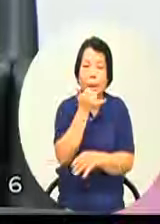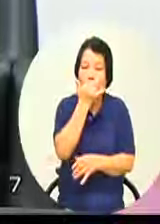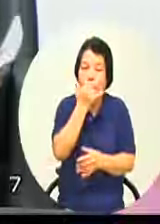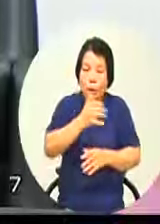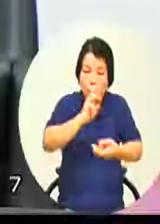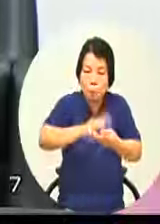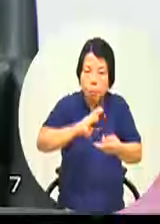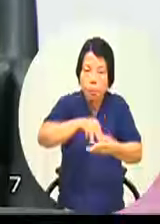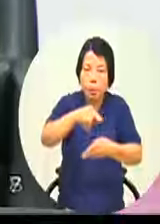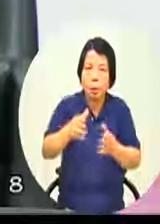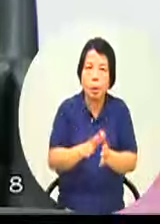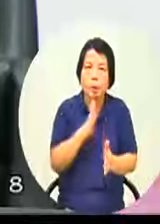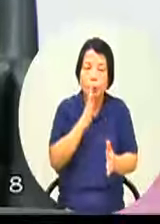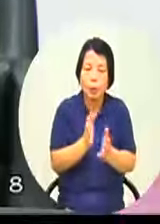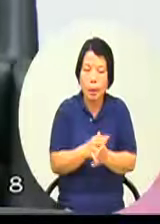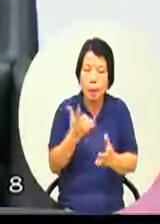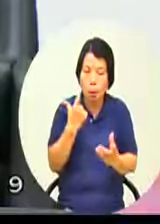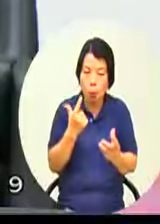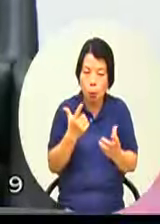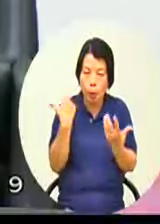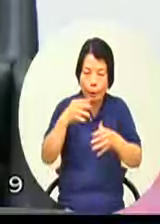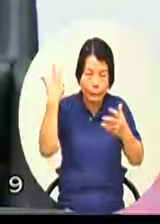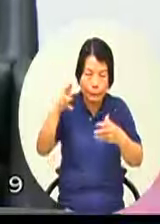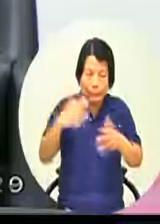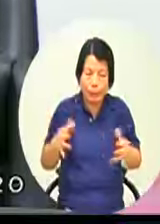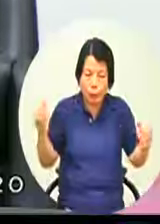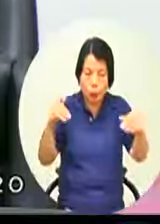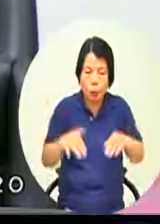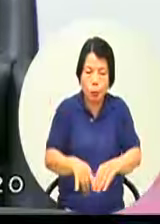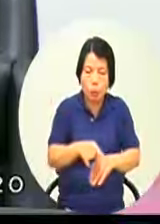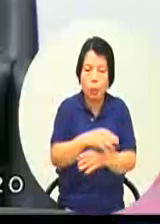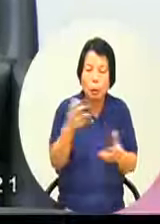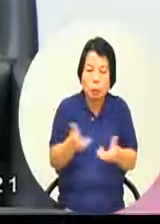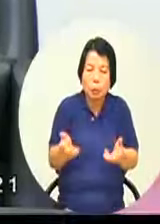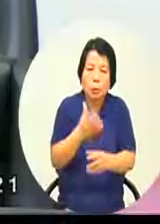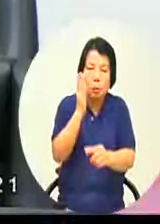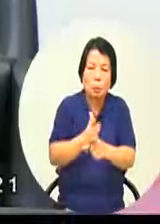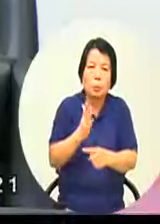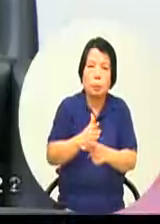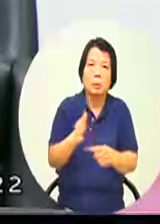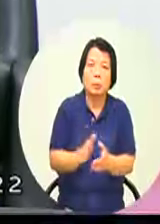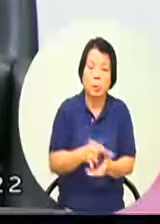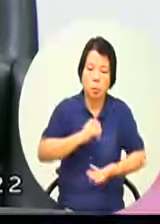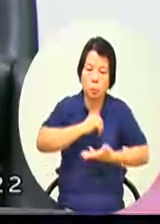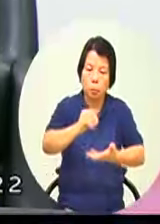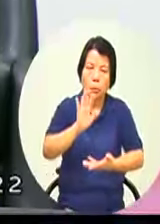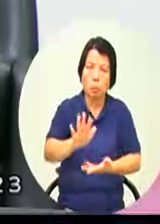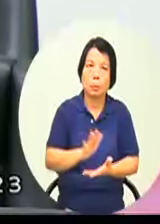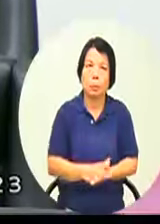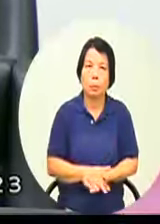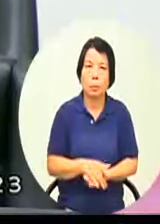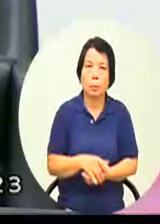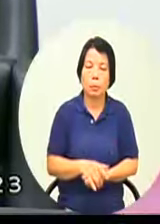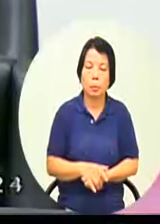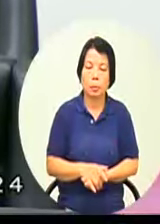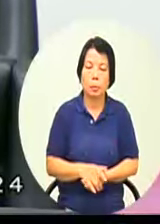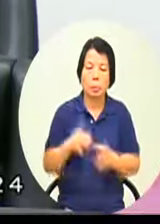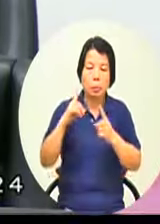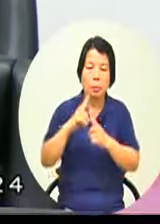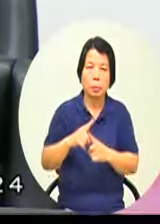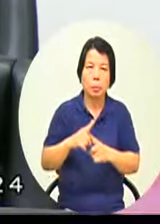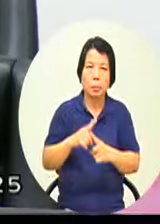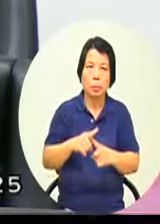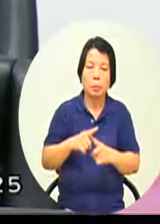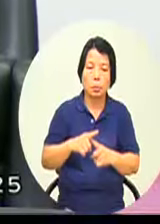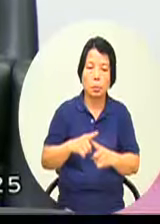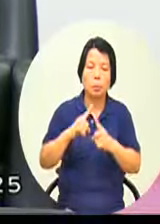候它可能会往地下去流。但是现在它现在是施工到一半啊，因为我们有跟他建议，那个现场的